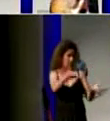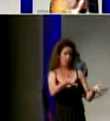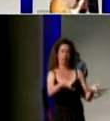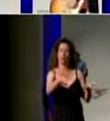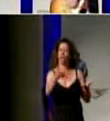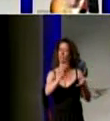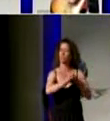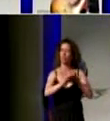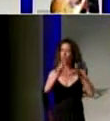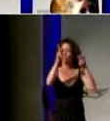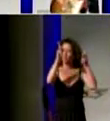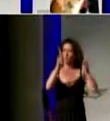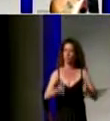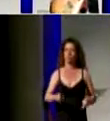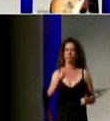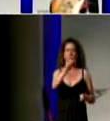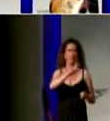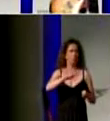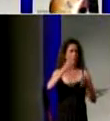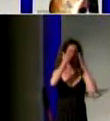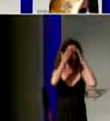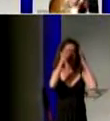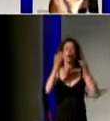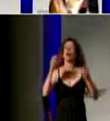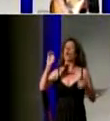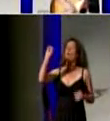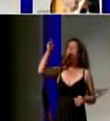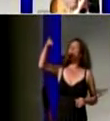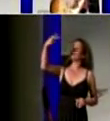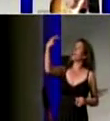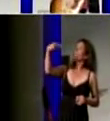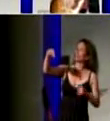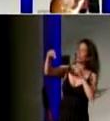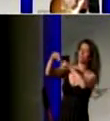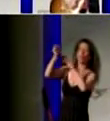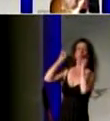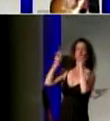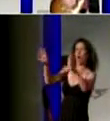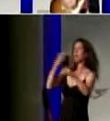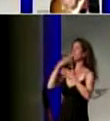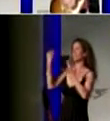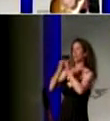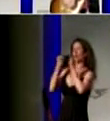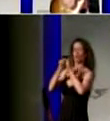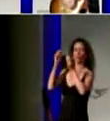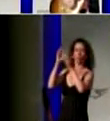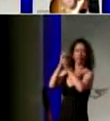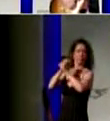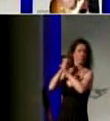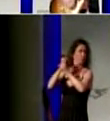incroyable pour nous. C'est les gens de l'Office des personnes handicapées du Québec. Merci beaucoup!